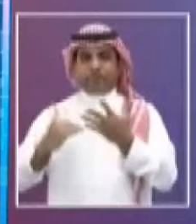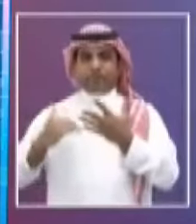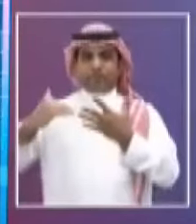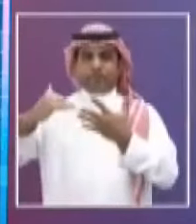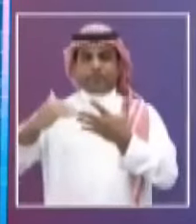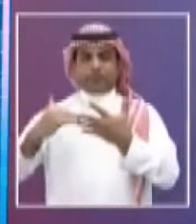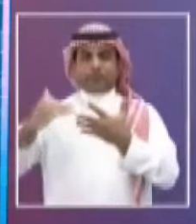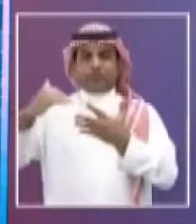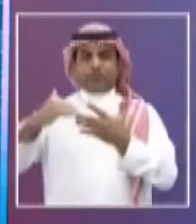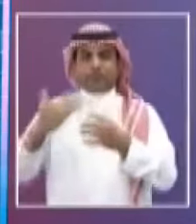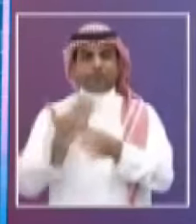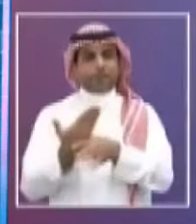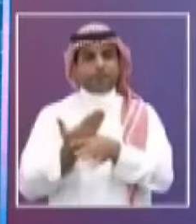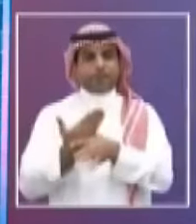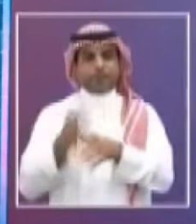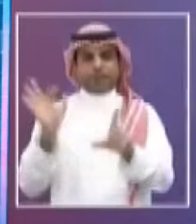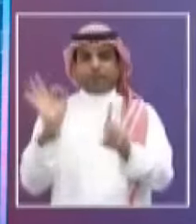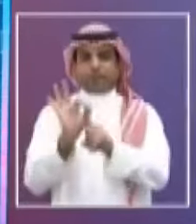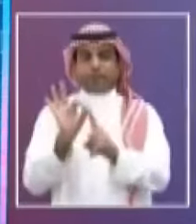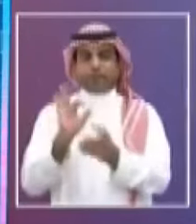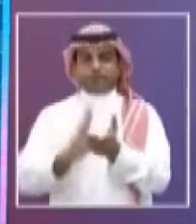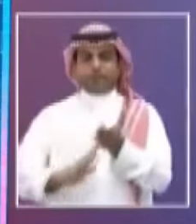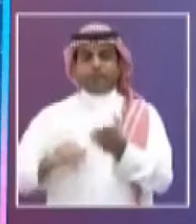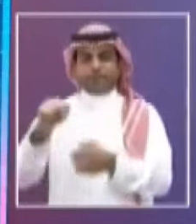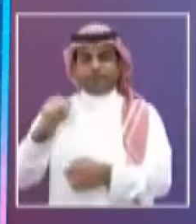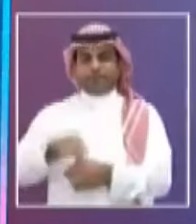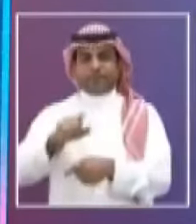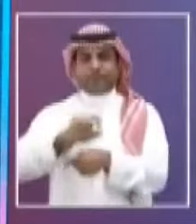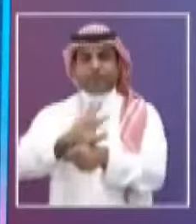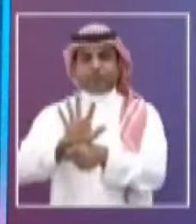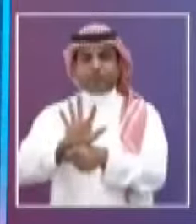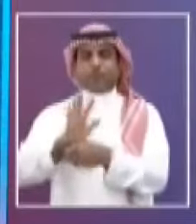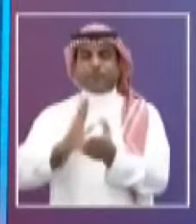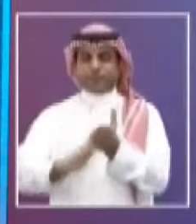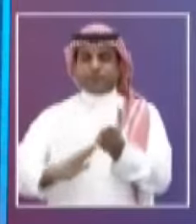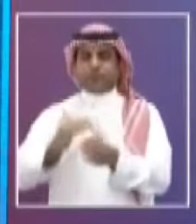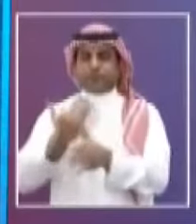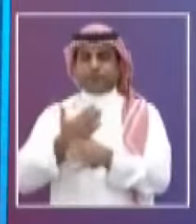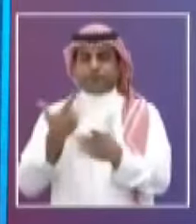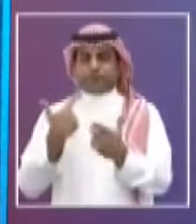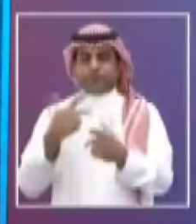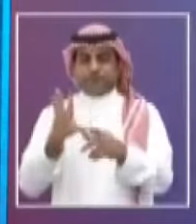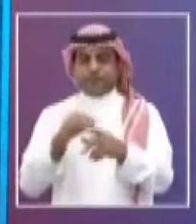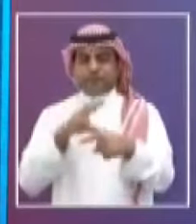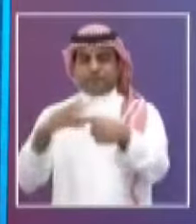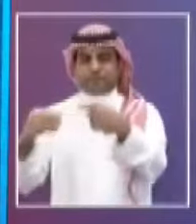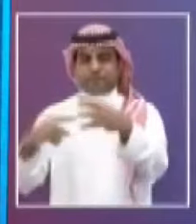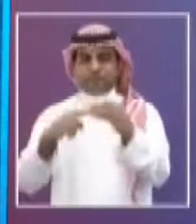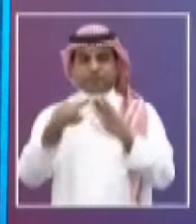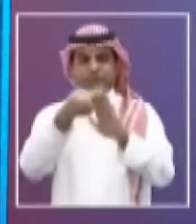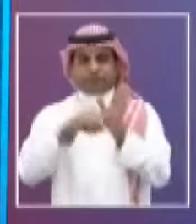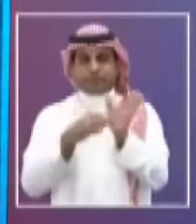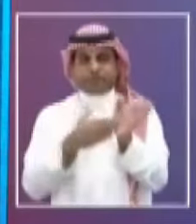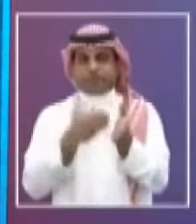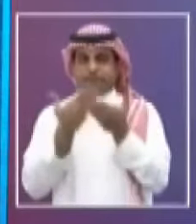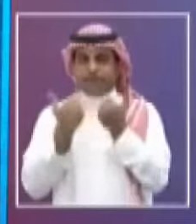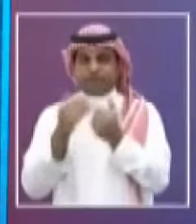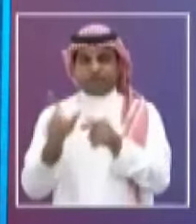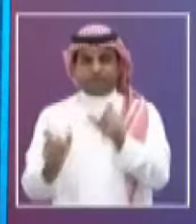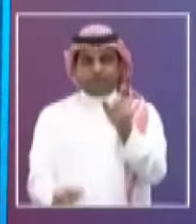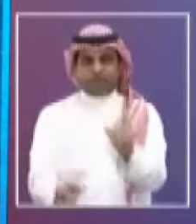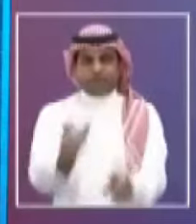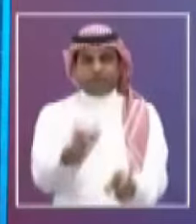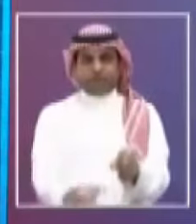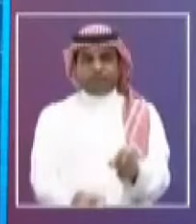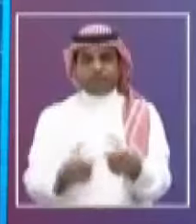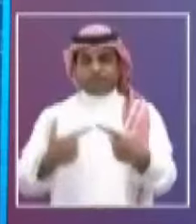يعطي مؤشر أن هنالك شيء من عدم التقيد بالاحترازات أو عدم التقيد بالشروط